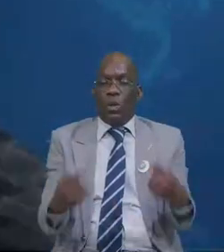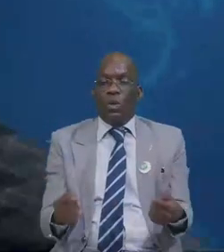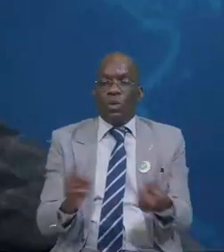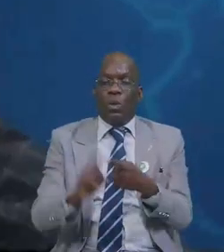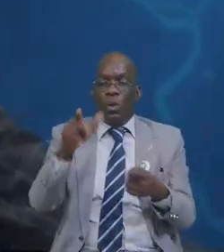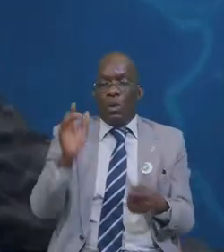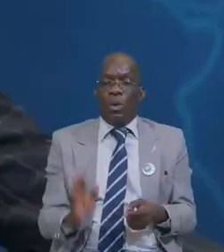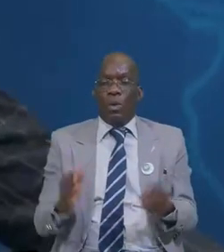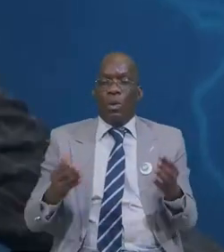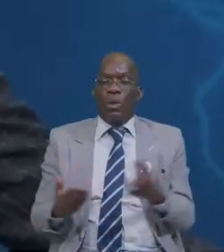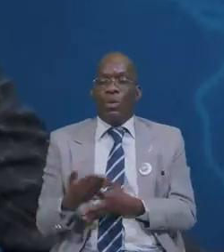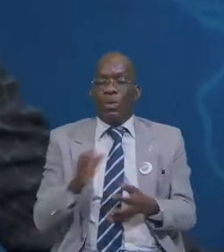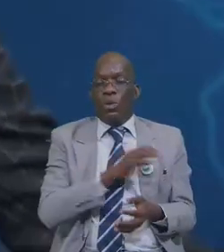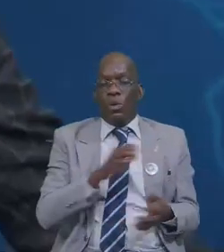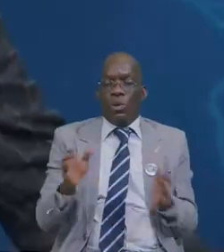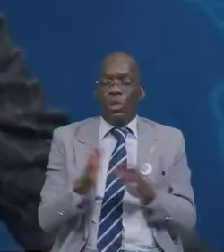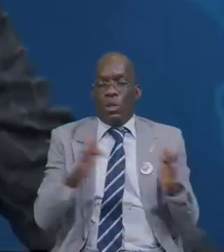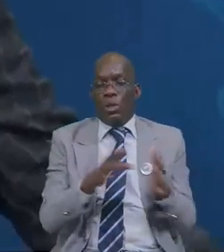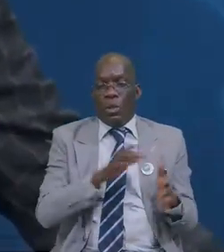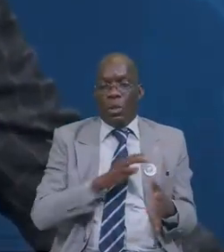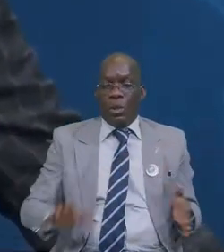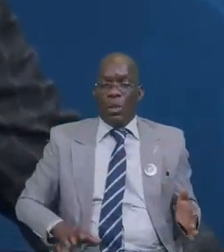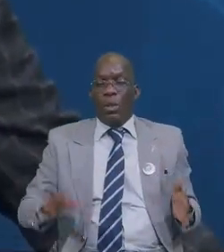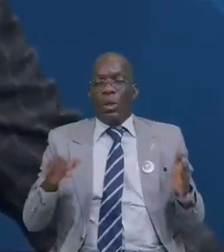Si tu viens à Dieu par Jésus-Christ,